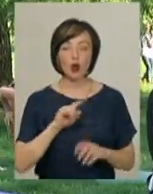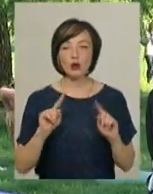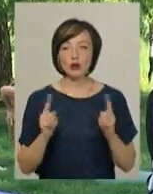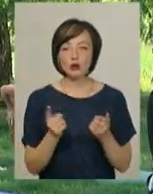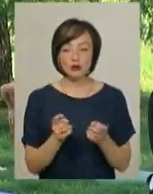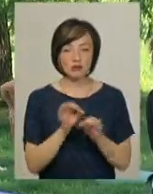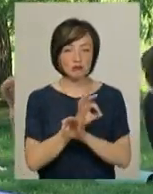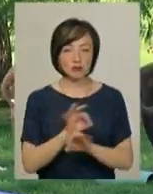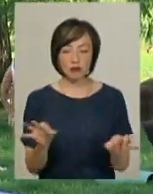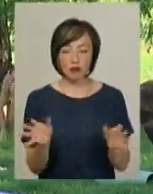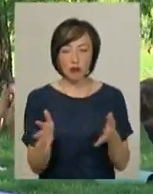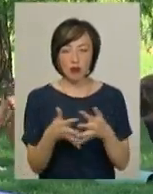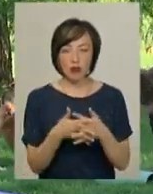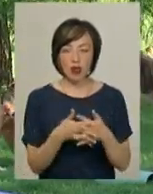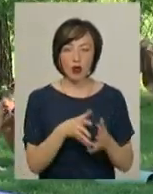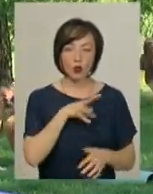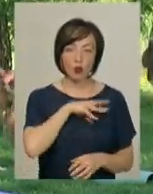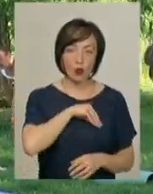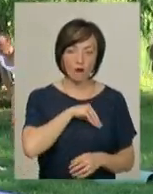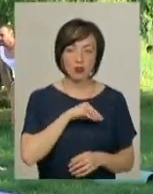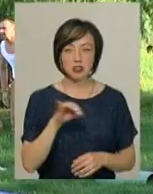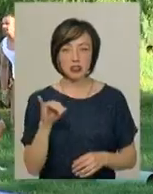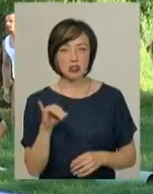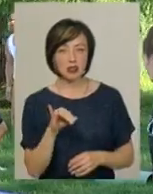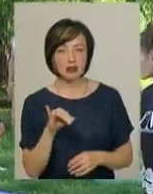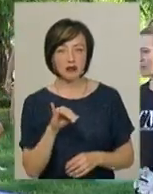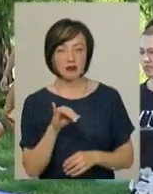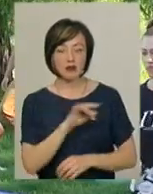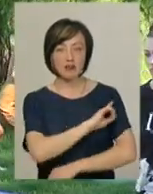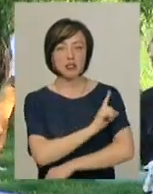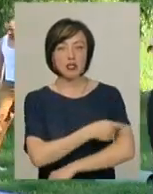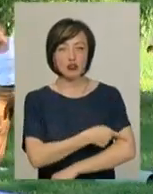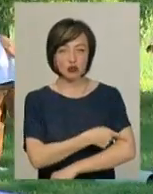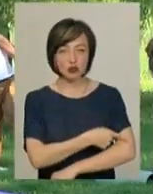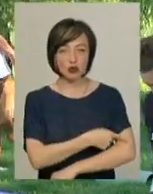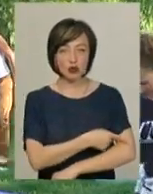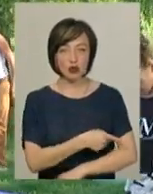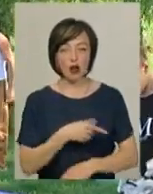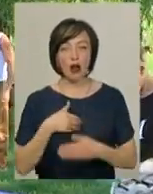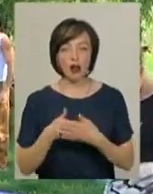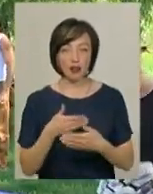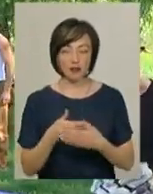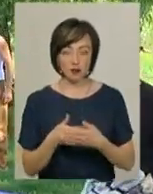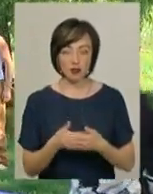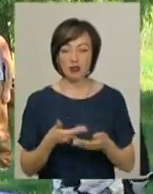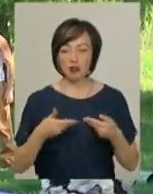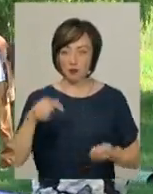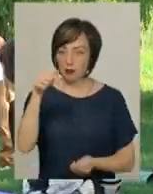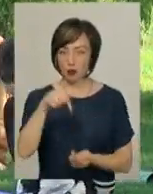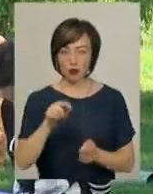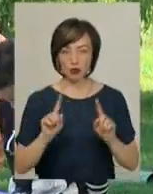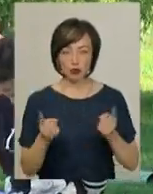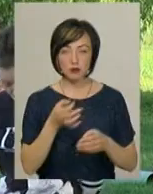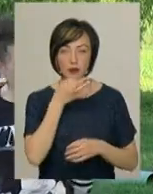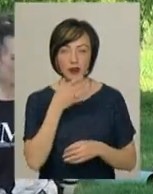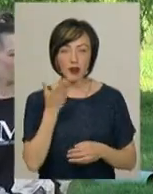класне поєднання духовності і фізичної якоїсь активності. Нам вона дуже підходить. Ми